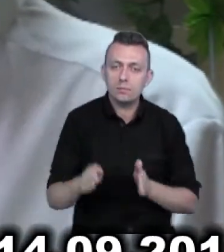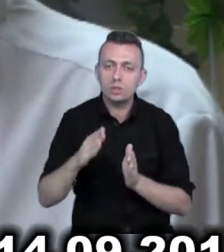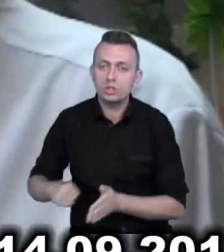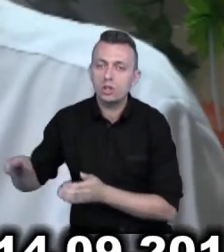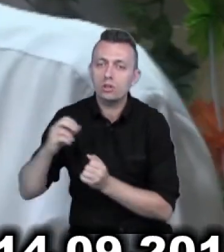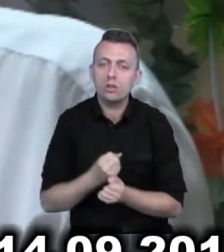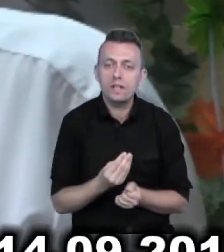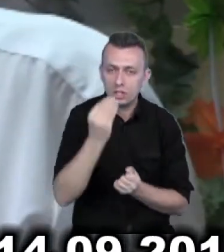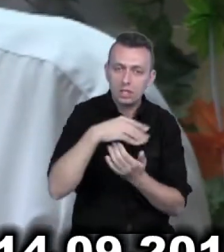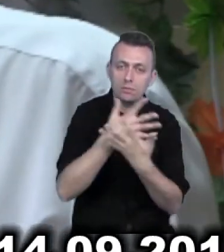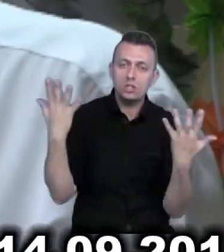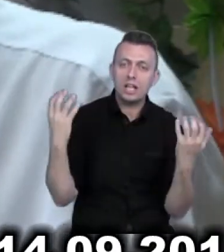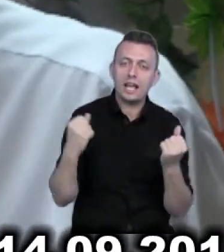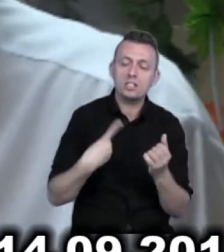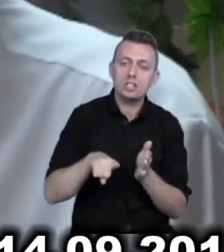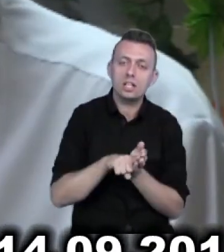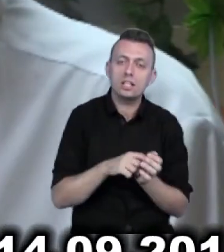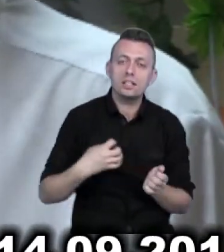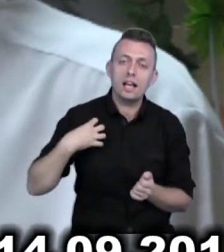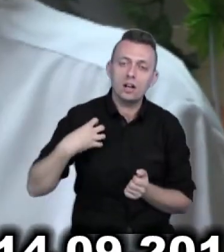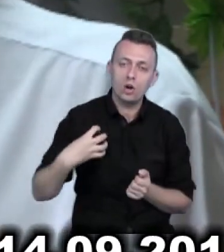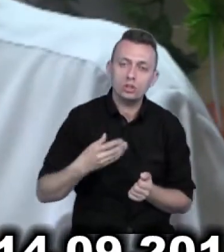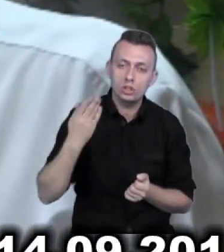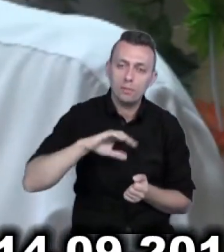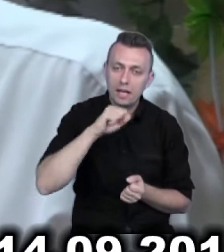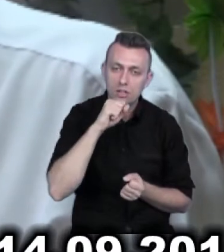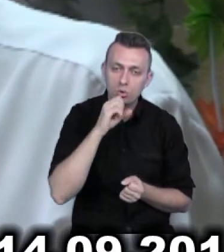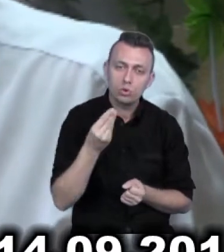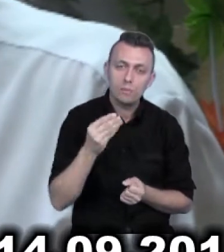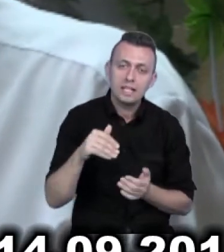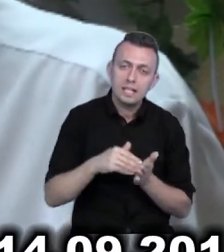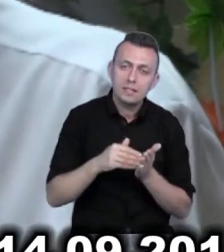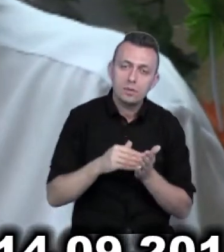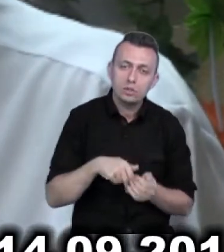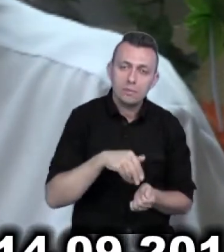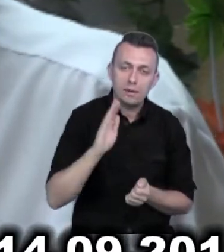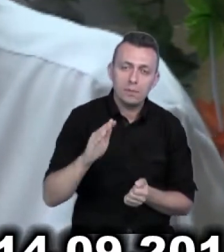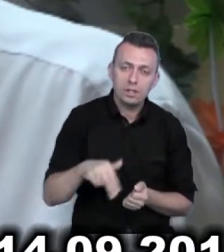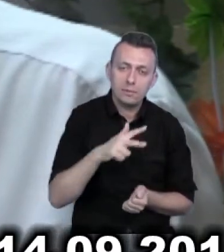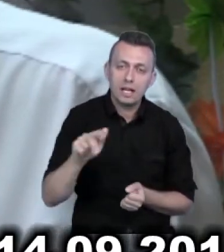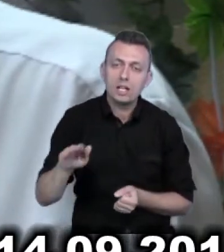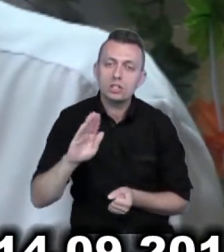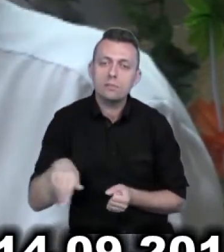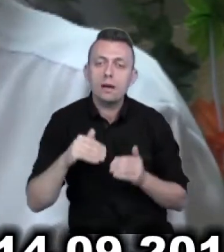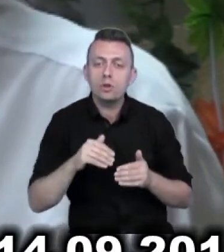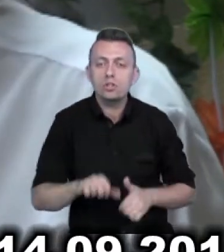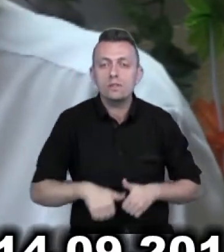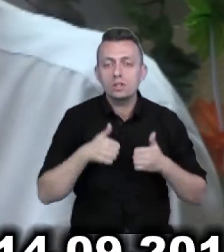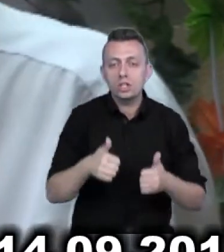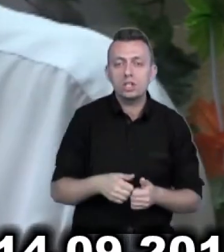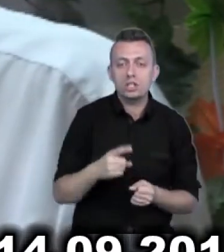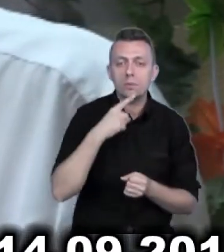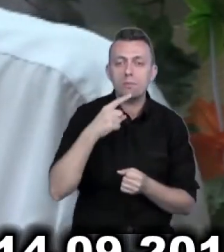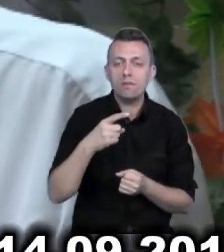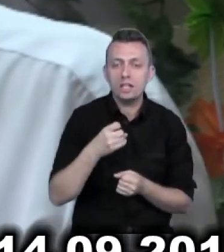przecież trudne pieniężnie. Potem każdy ma jedną szansę, żeby powiedzieć sobie tak. A jak